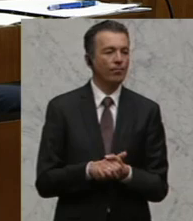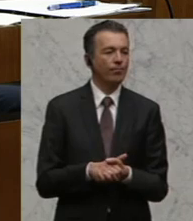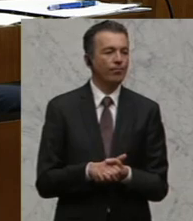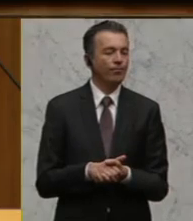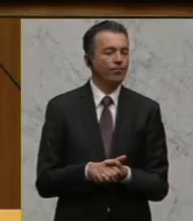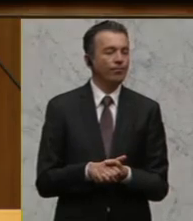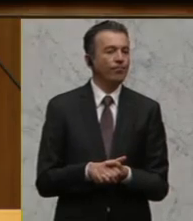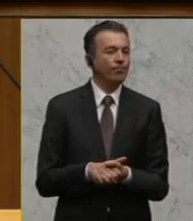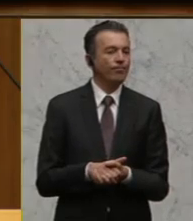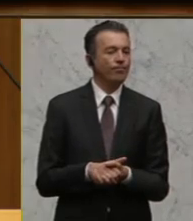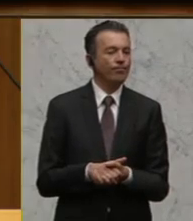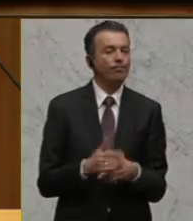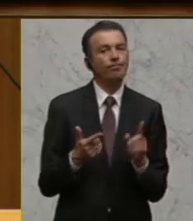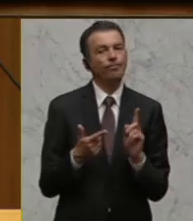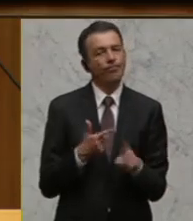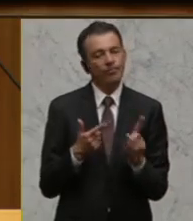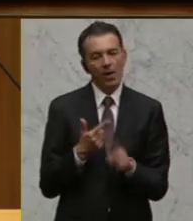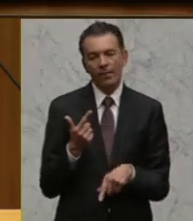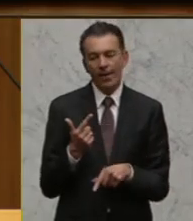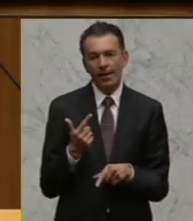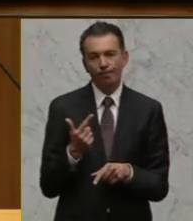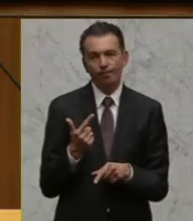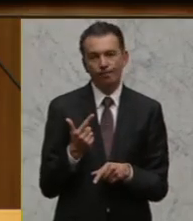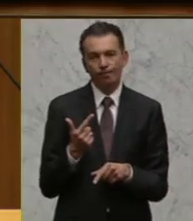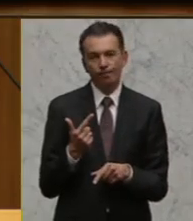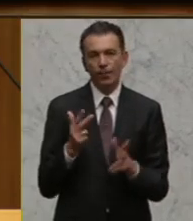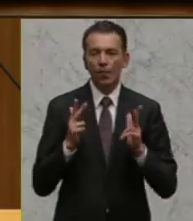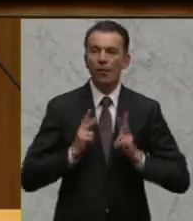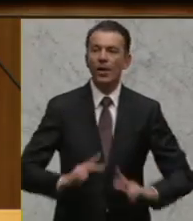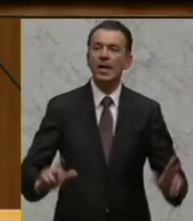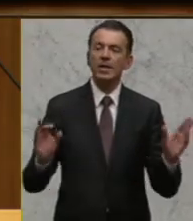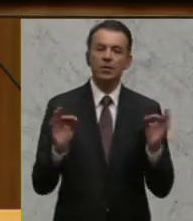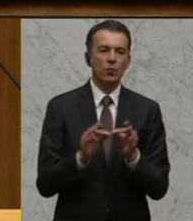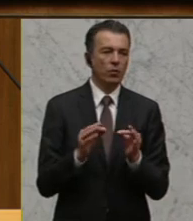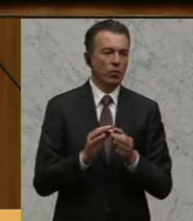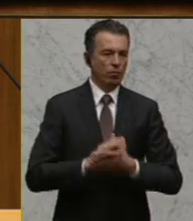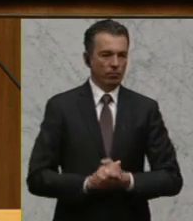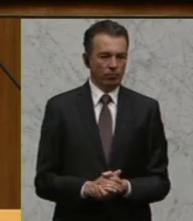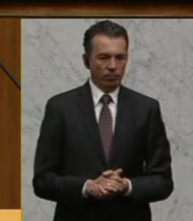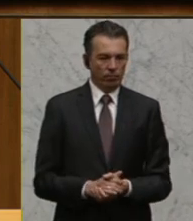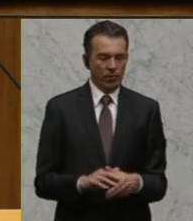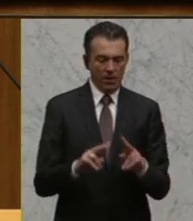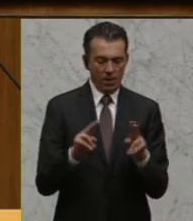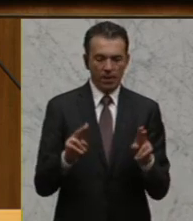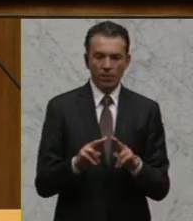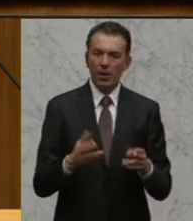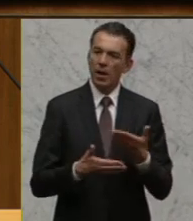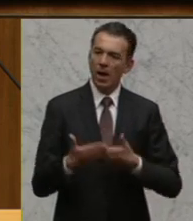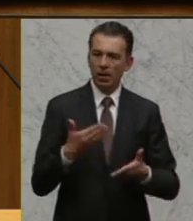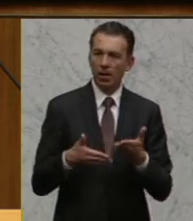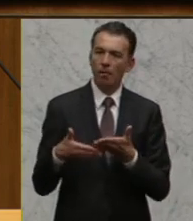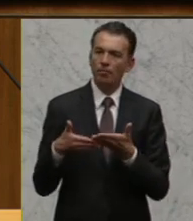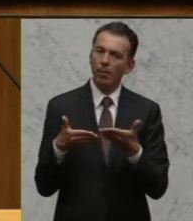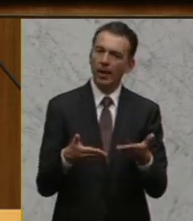richten möchte. Und die andere ist die Friedensfunktion, die der internationale Handel